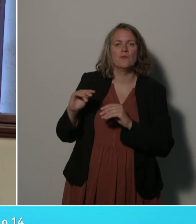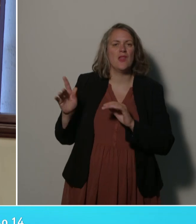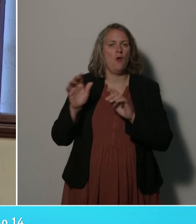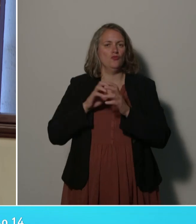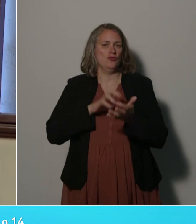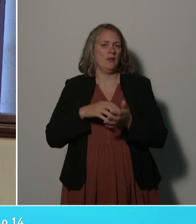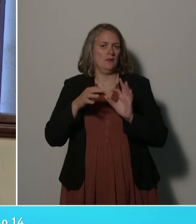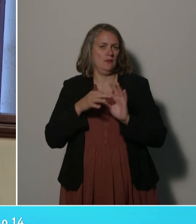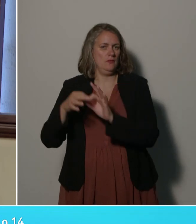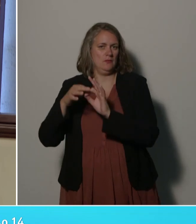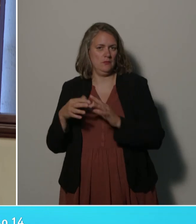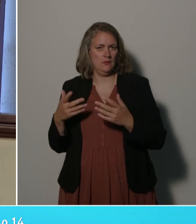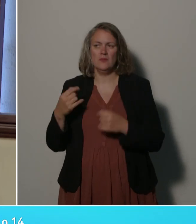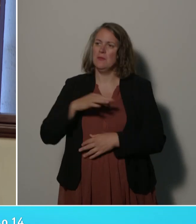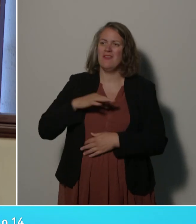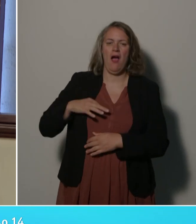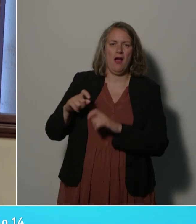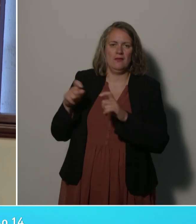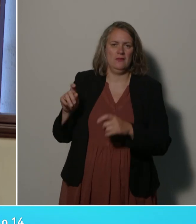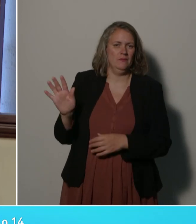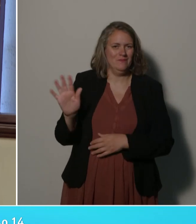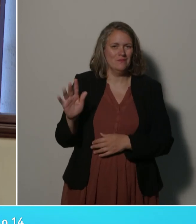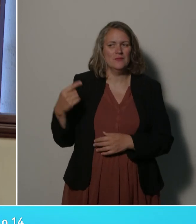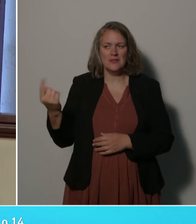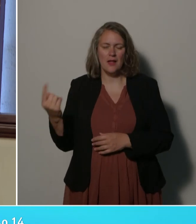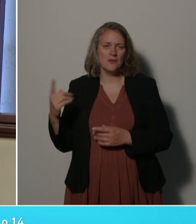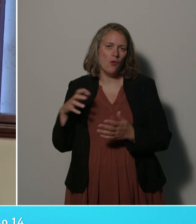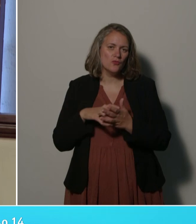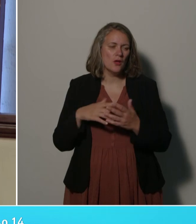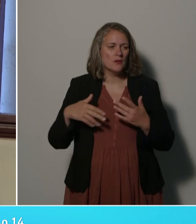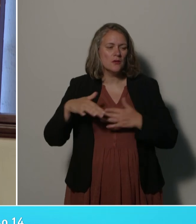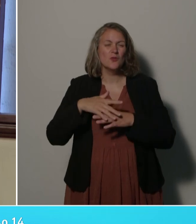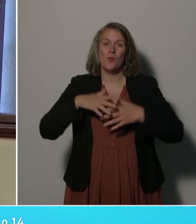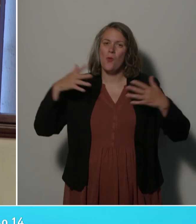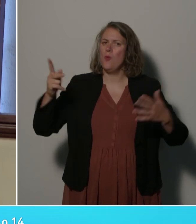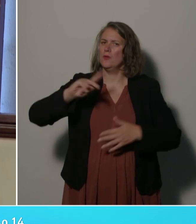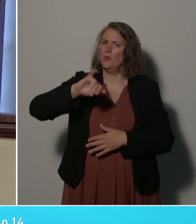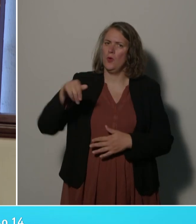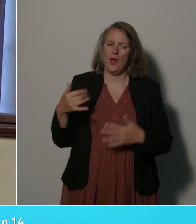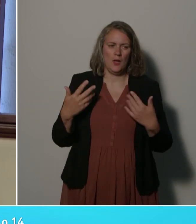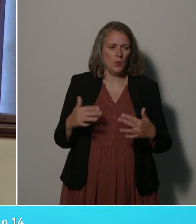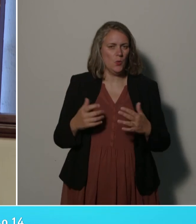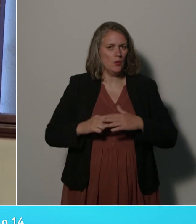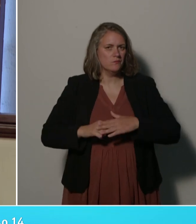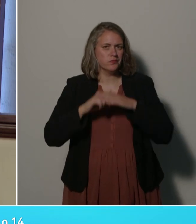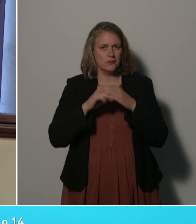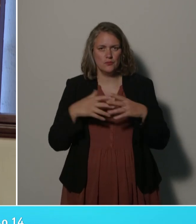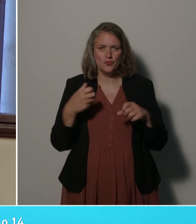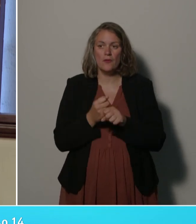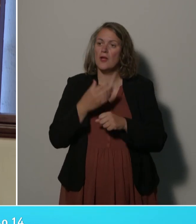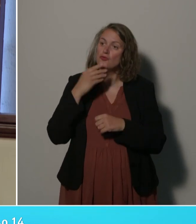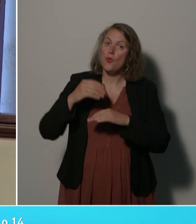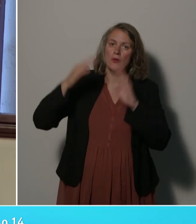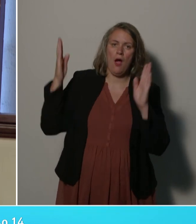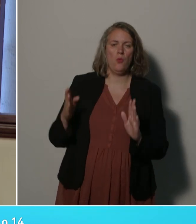halt nicht privatisiert ist, was auch in der Lage ist, so ein umfangreiches Projekt so zu stemmen, dass wir dann auch dort schöne Häuser